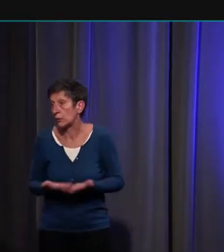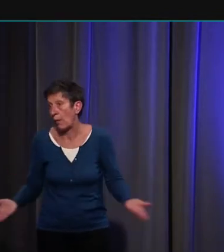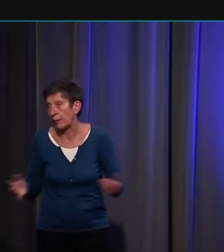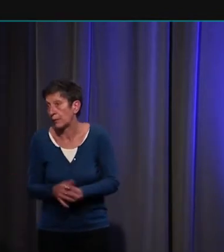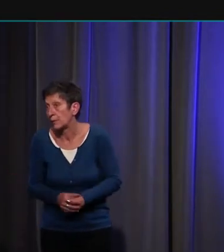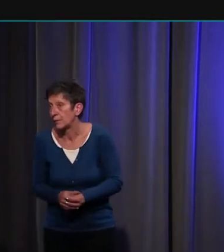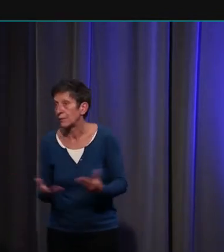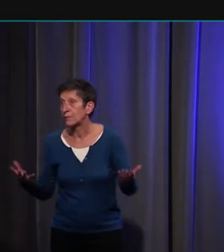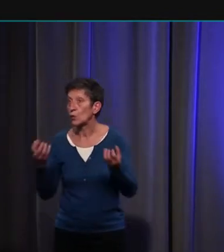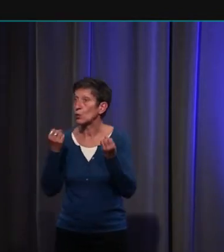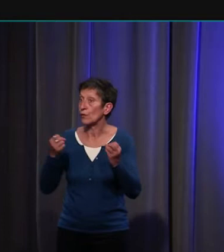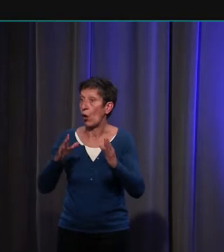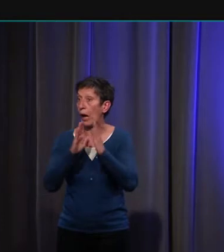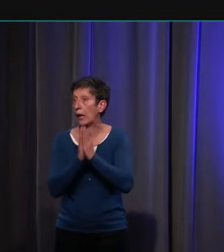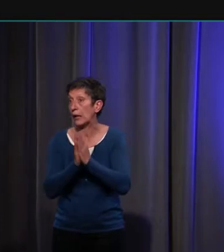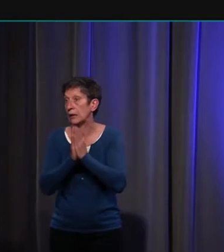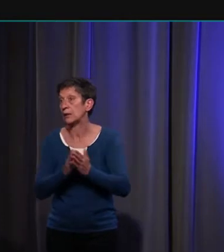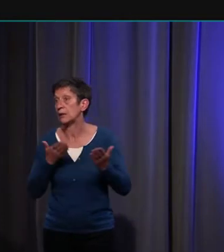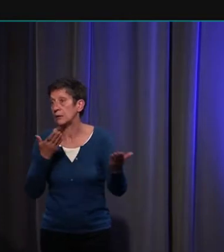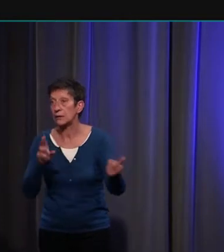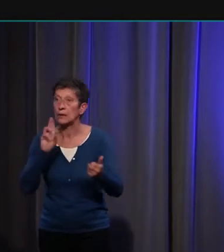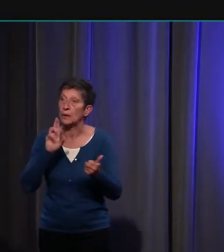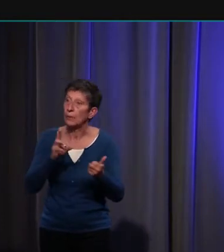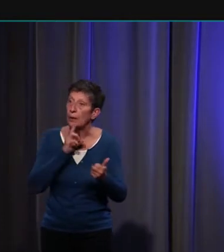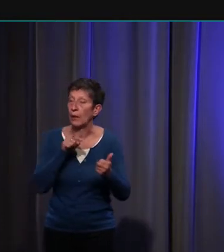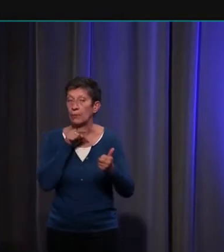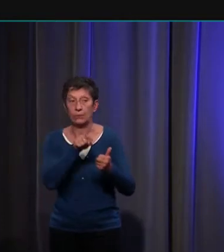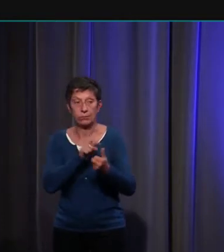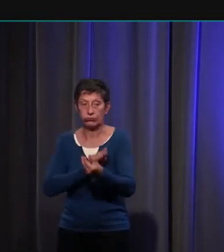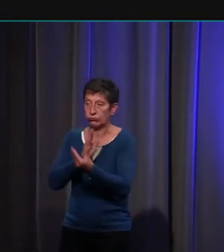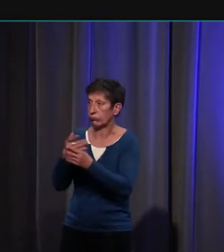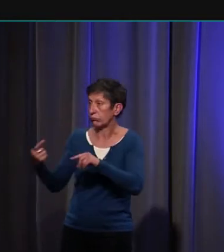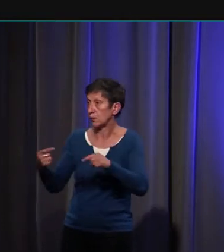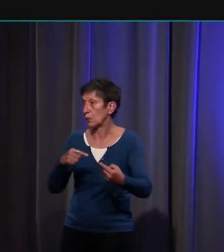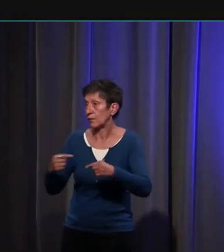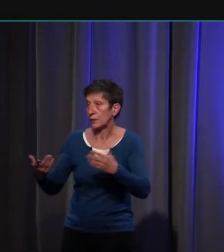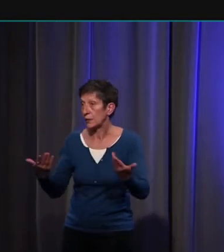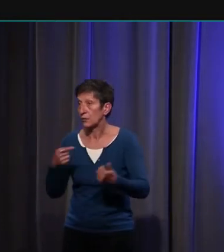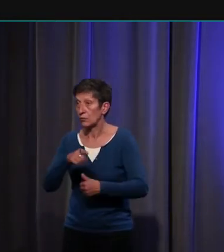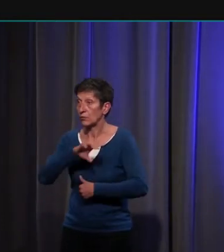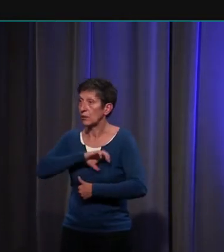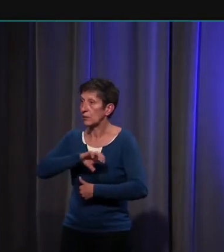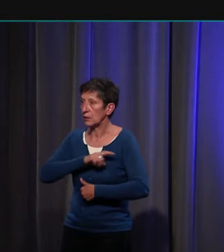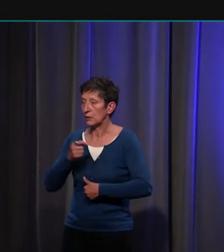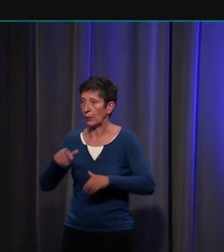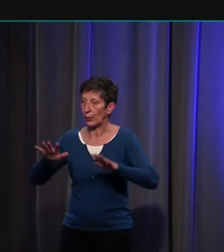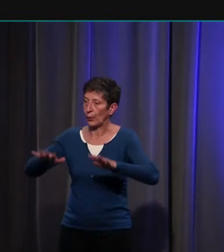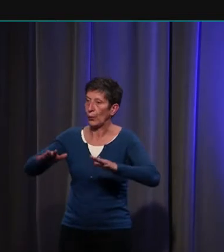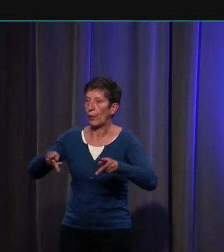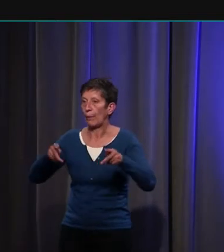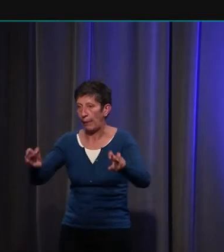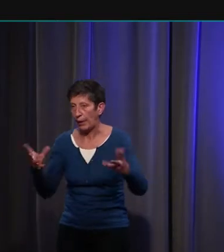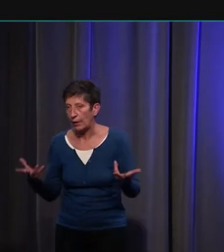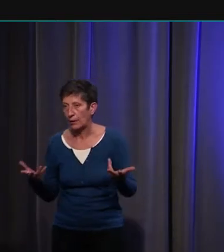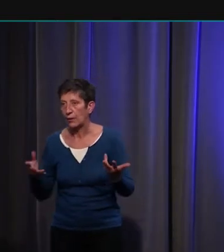très souvent le clergé et la papauté arbitres dans ces conflits et c'est de jouer un peu les pacifistes parce